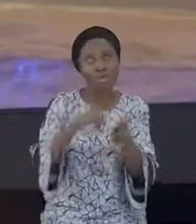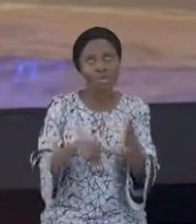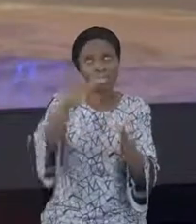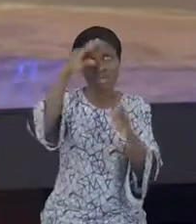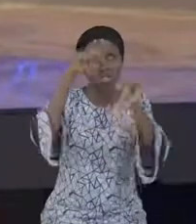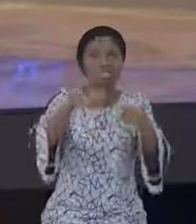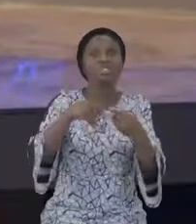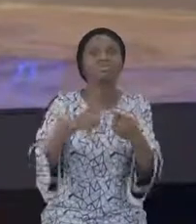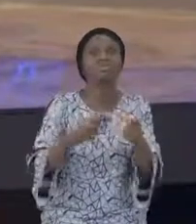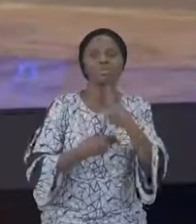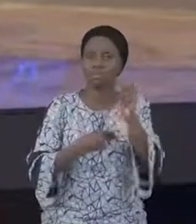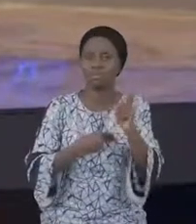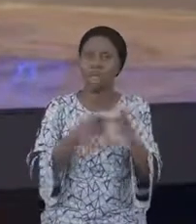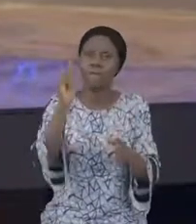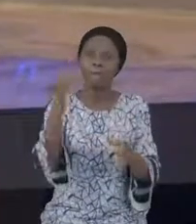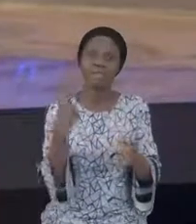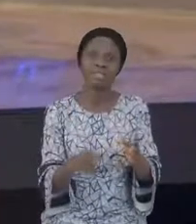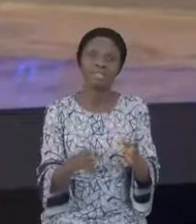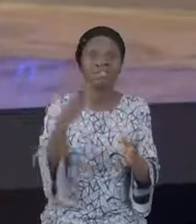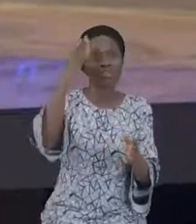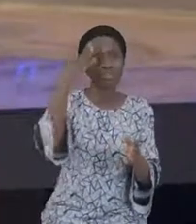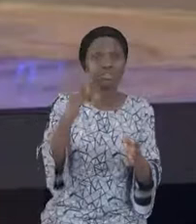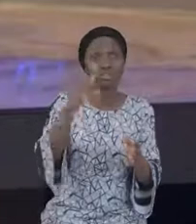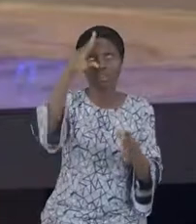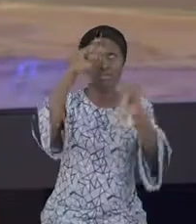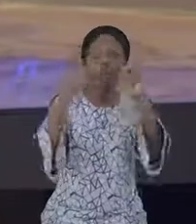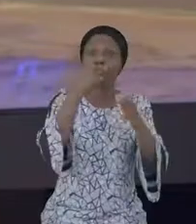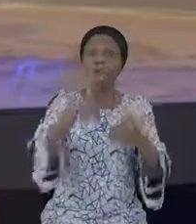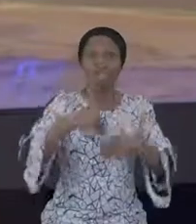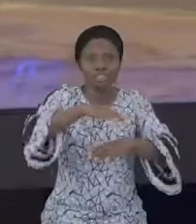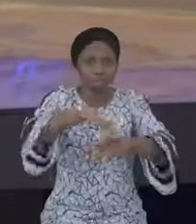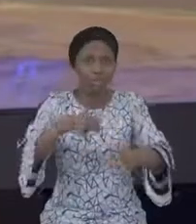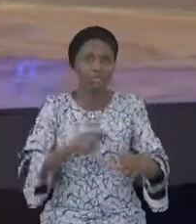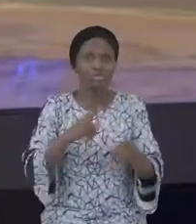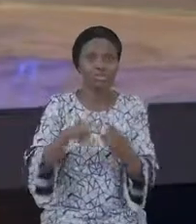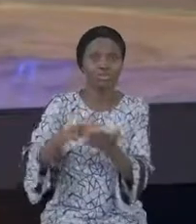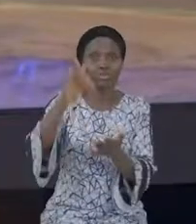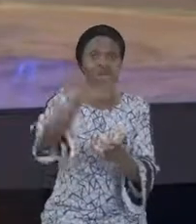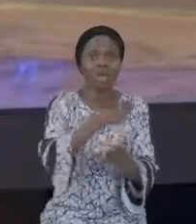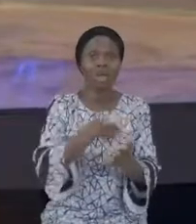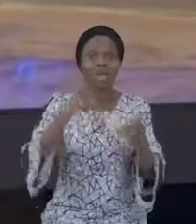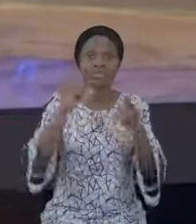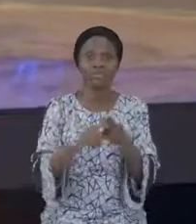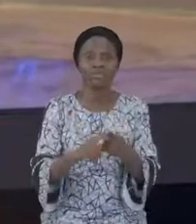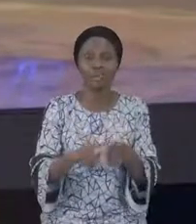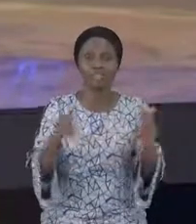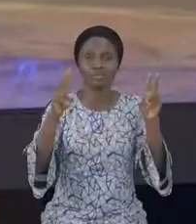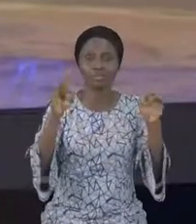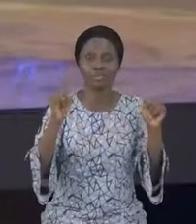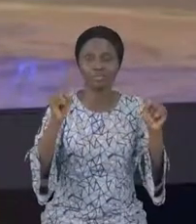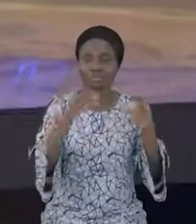nous a donné? Par la connaissance de celui qui nous a appelés par sa propre gloire et par sa